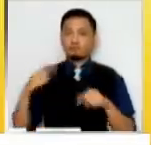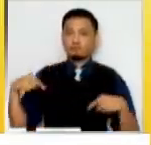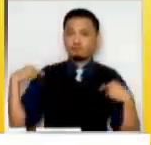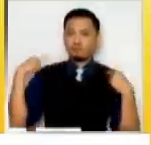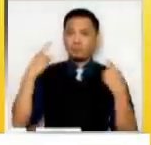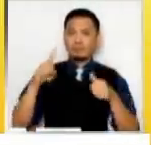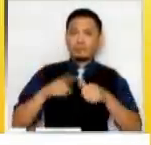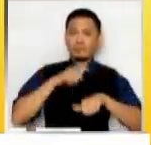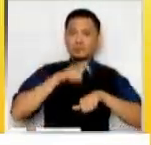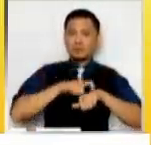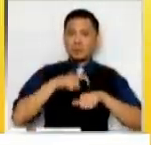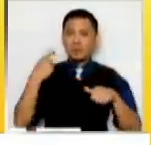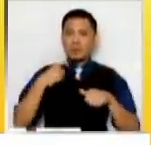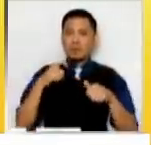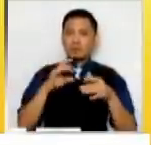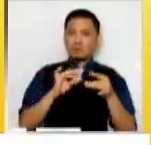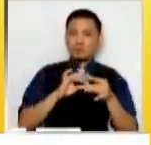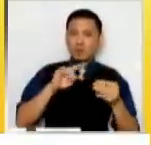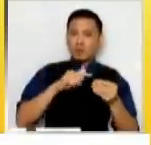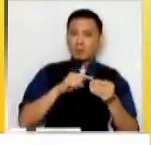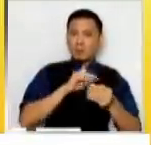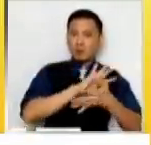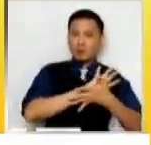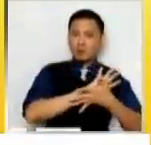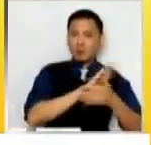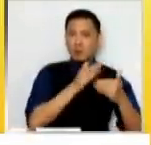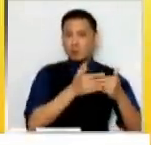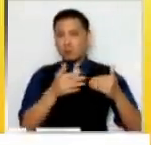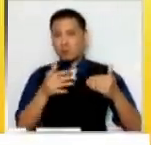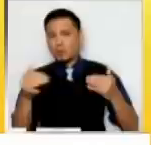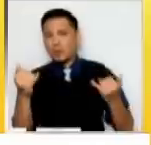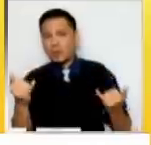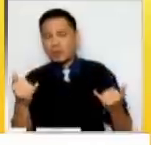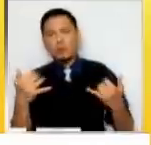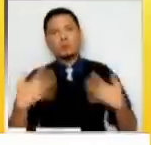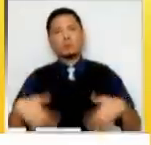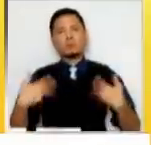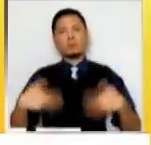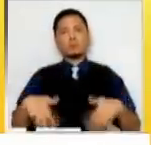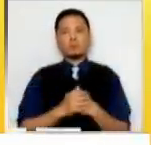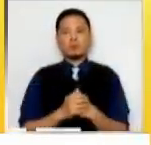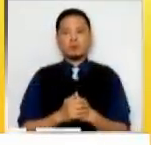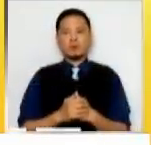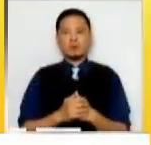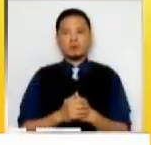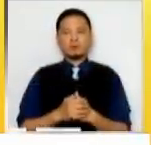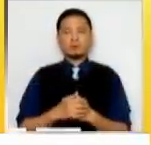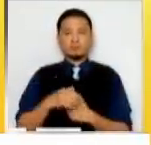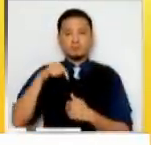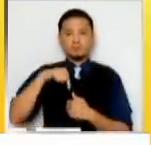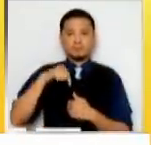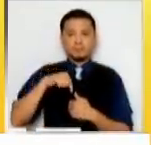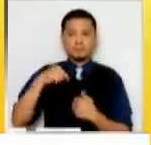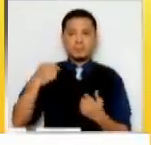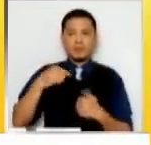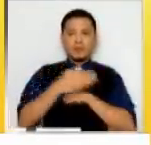case sa bansa. Tayo na ika-26 na bansang may 1 milyong kaso. Sa tala ng Department of Health,